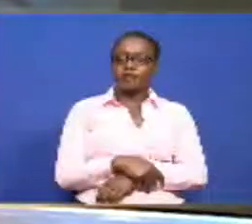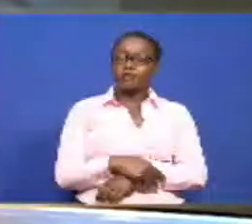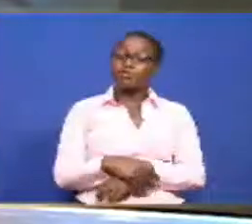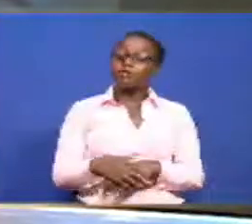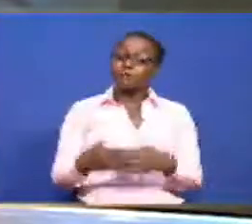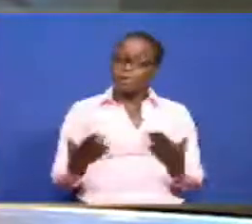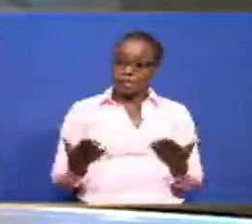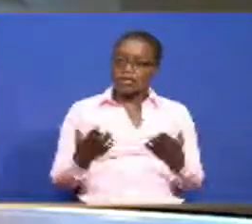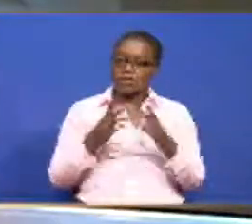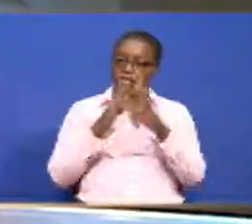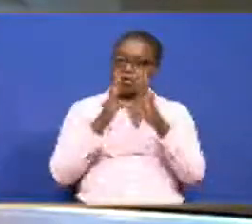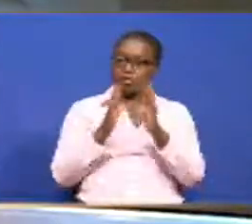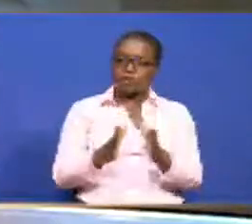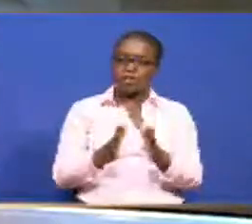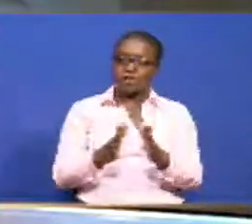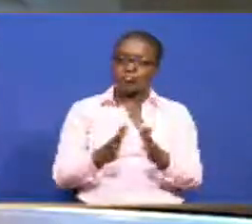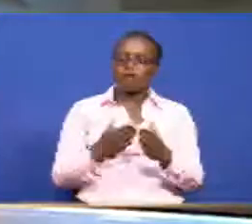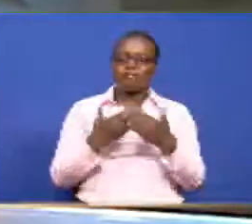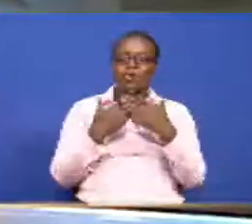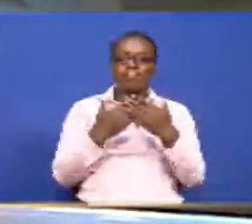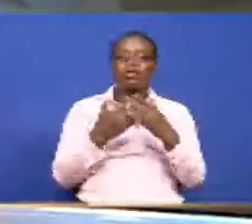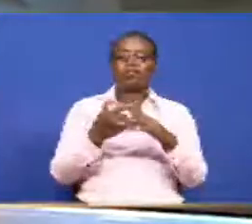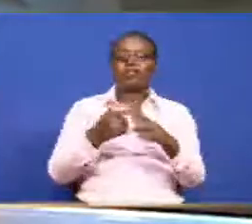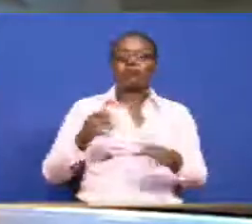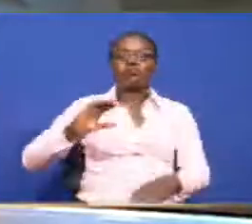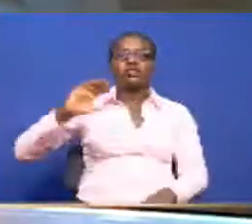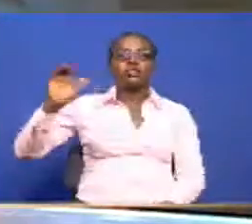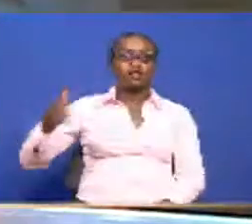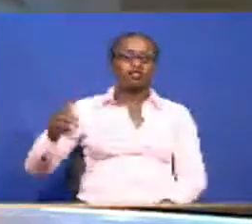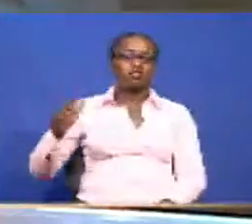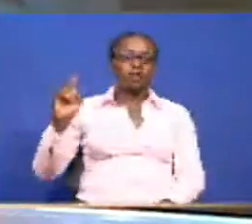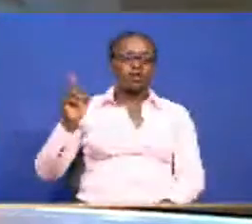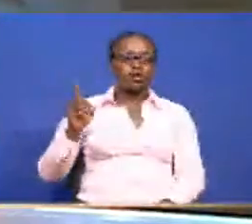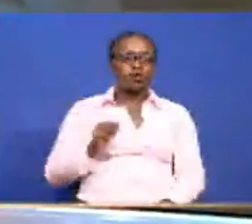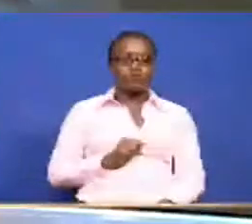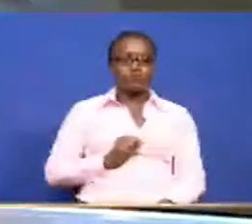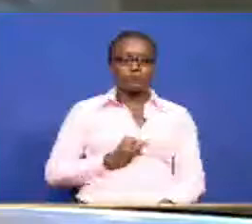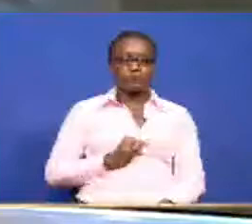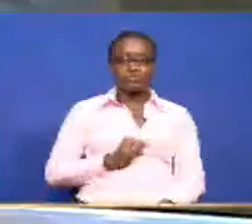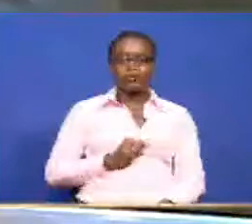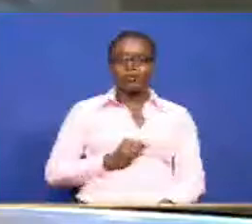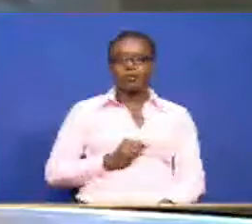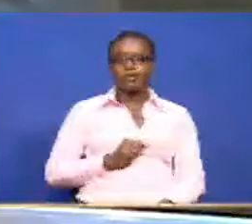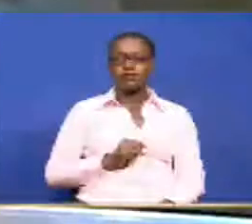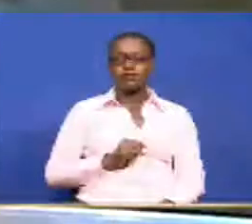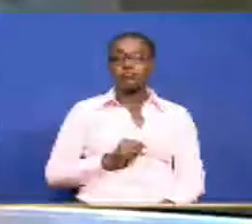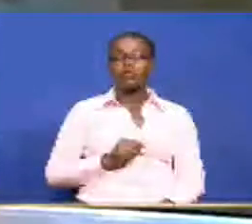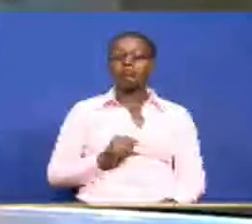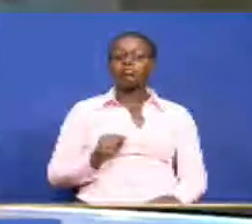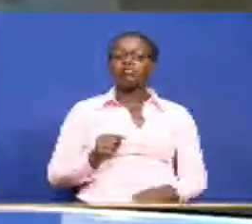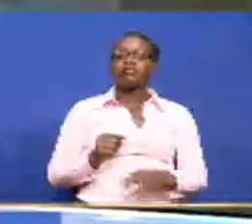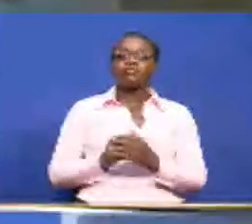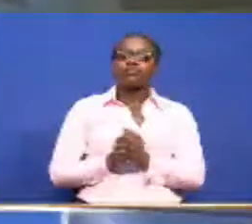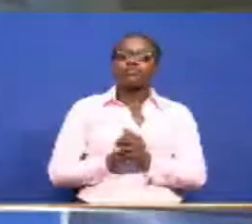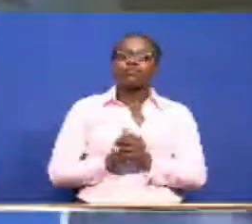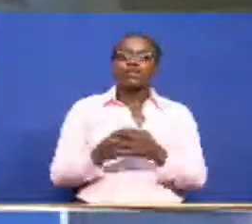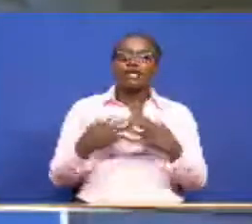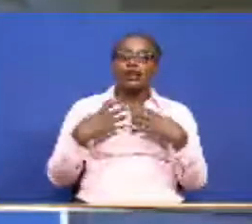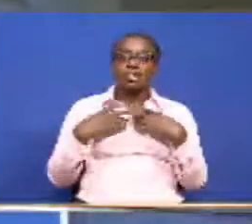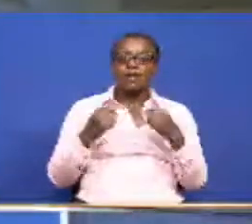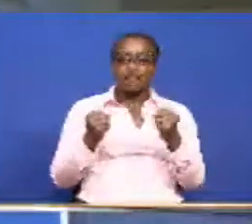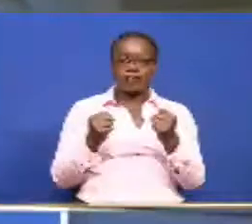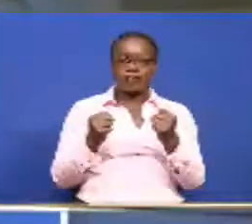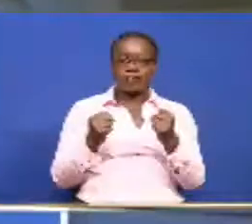Irene Mchuma mubashara kutoka katikati ya jiji la Nairobi akiripoti. Wizara ya Afya imetengewa shilingi